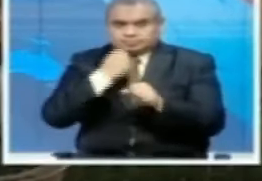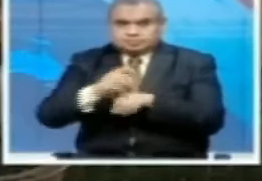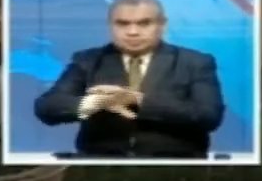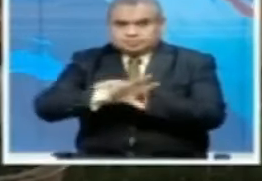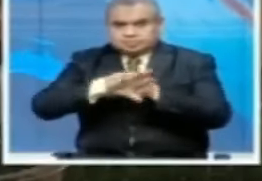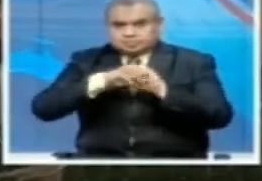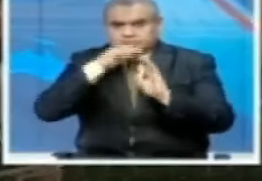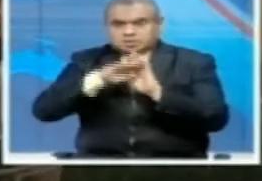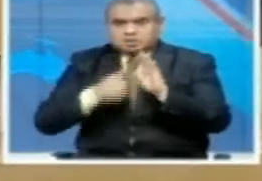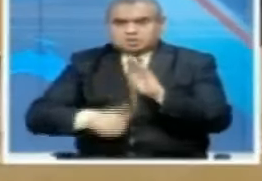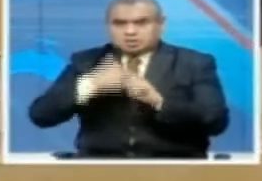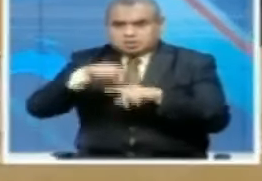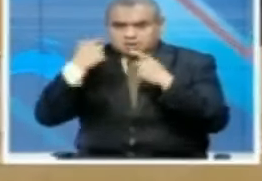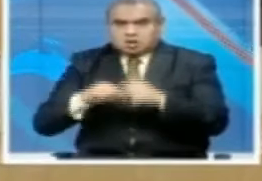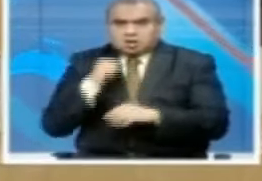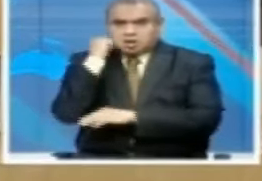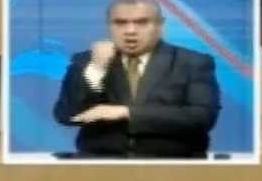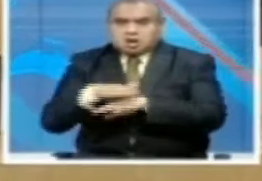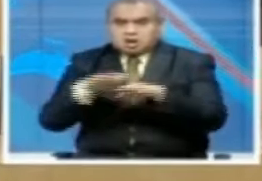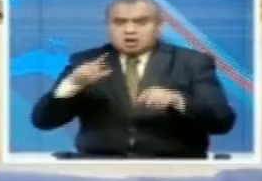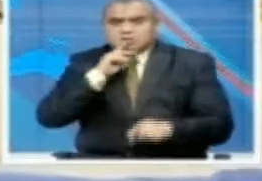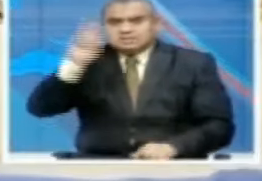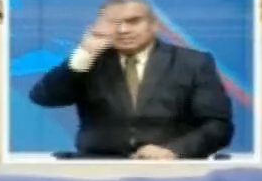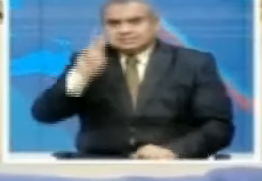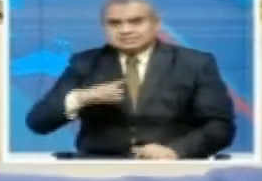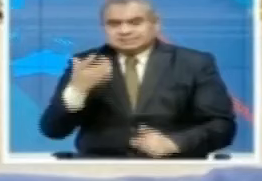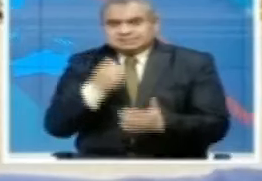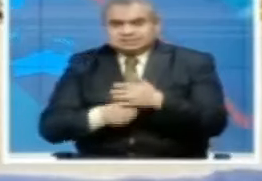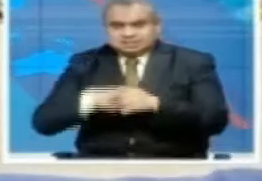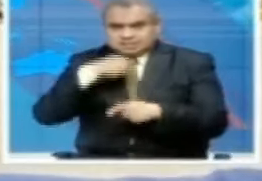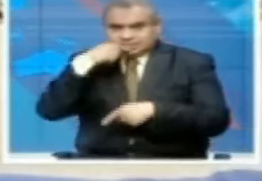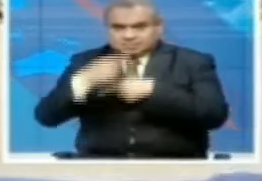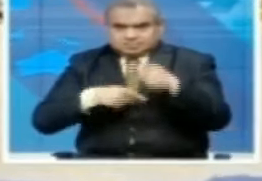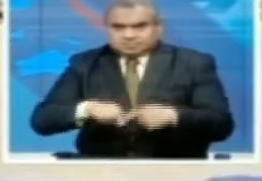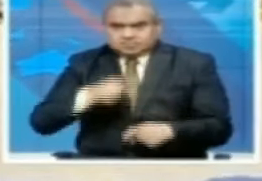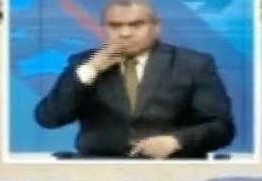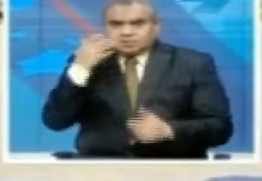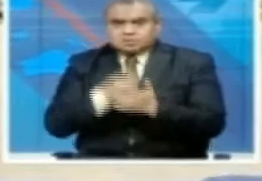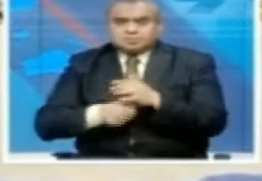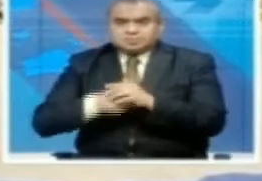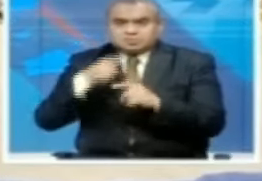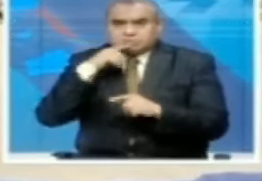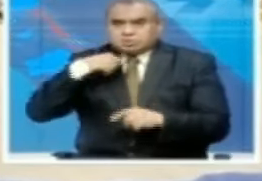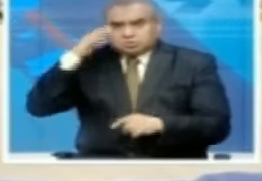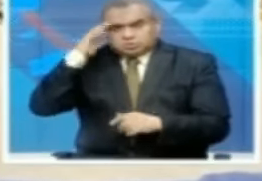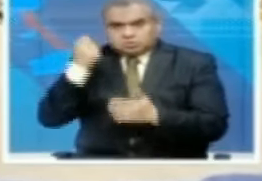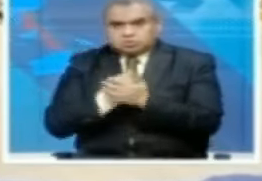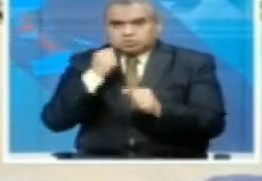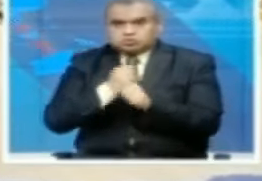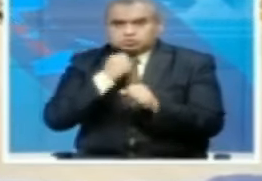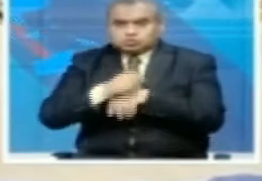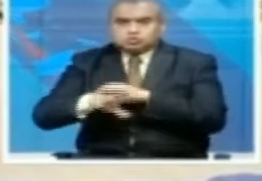يتغلغل في أرض سيناء لم تعهده من قبل. رفح جديدة بسم الله ما شاء الله، أداء مرتب، شقق بسم الله ما شاء الله، تشطيب